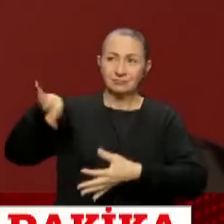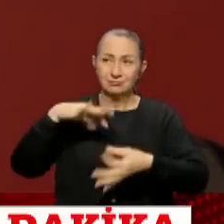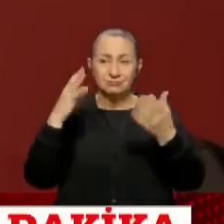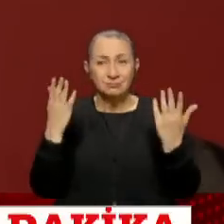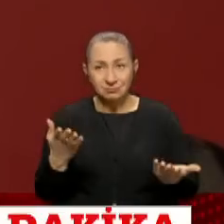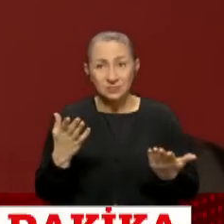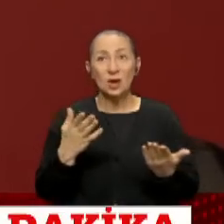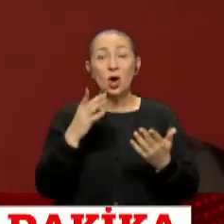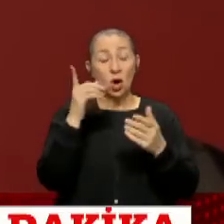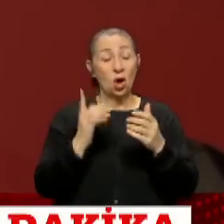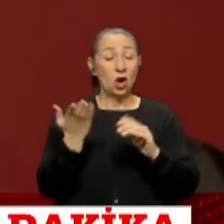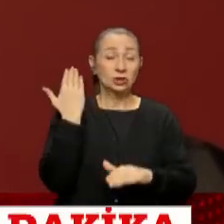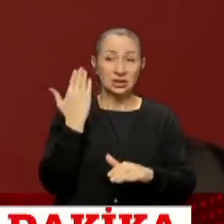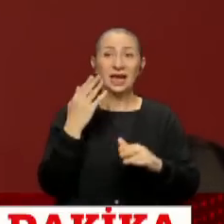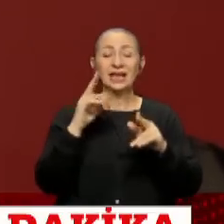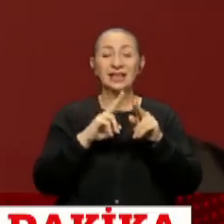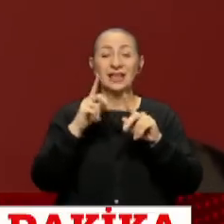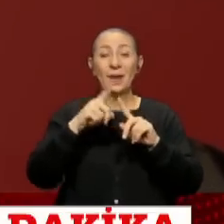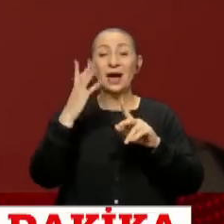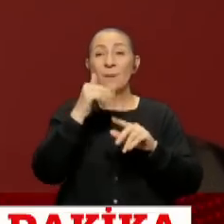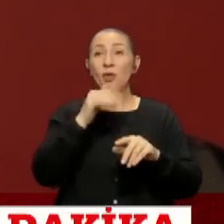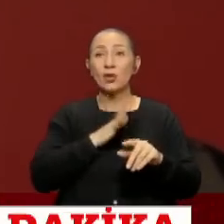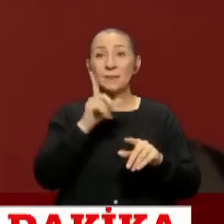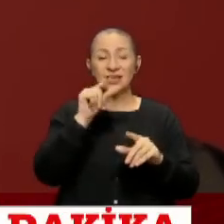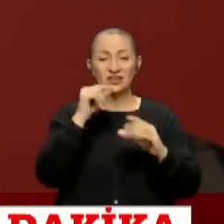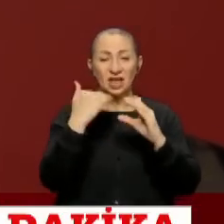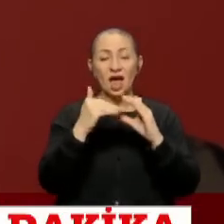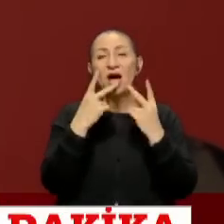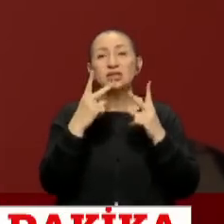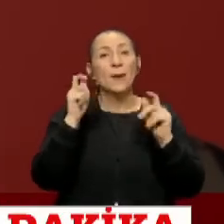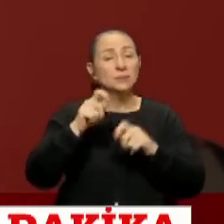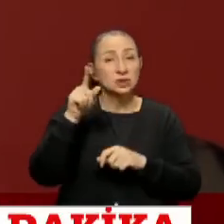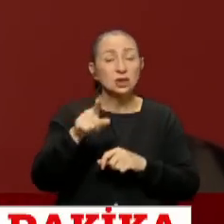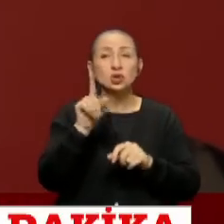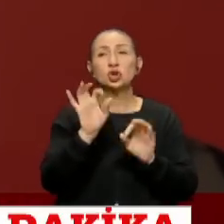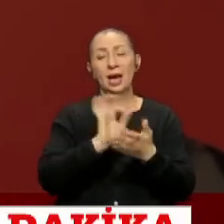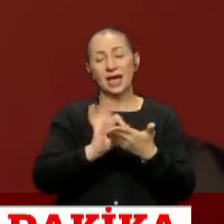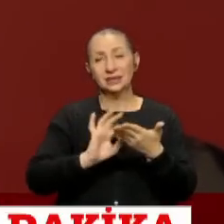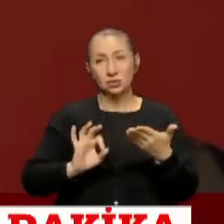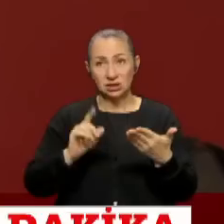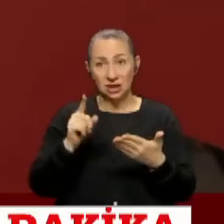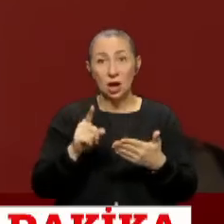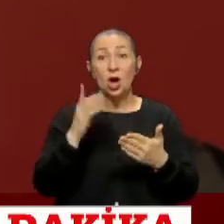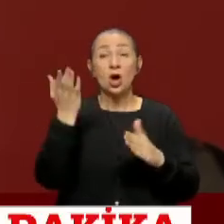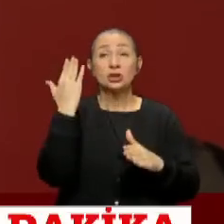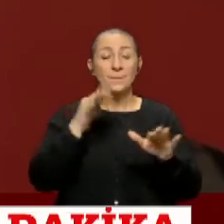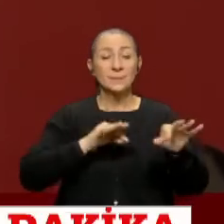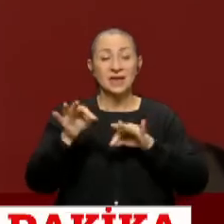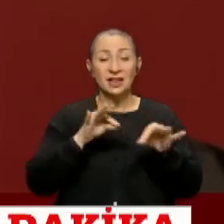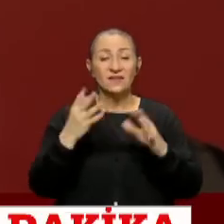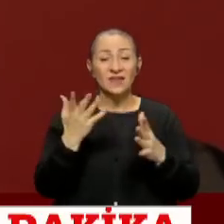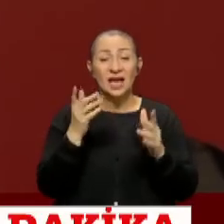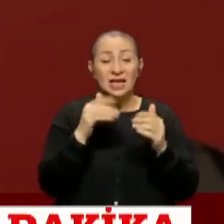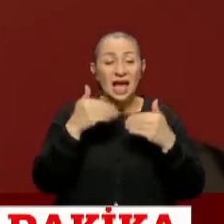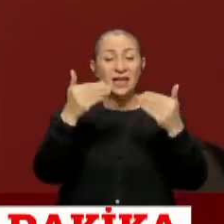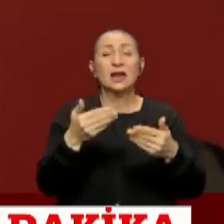ki öncesinde de Temel Karamollaoğlu aslında bir tweetle açıklık getirmişti ve şöyle yazmıştı. Önceden planlanan ve tehir